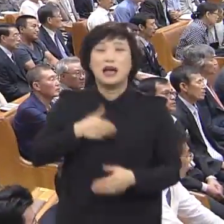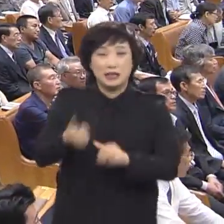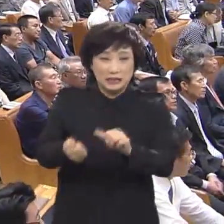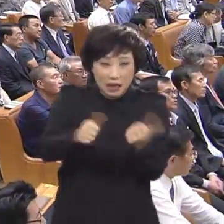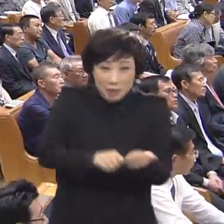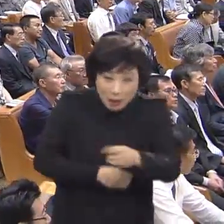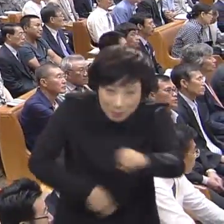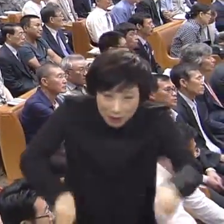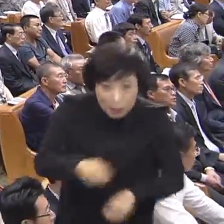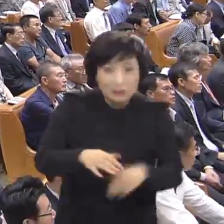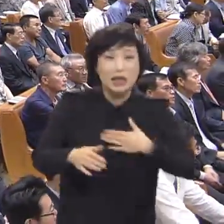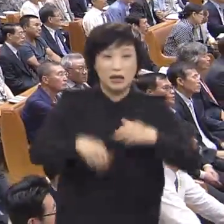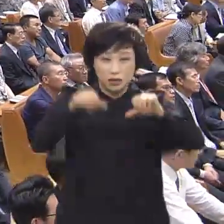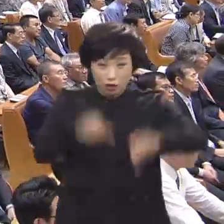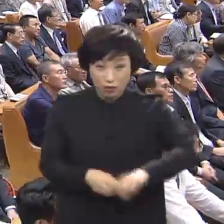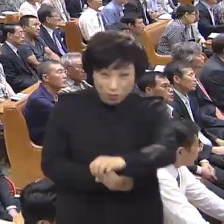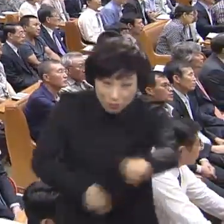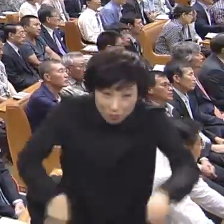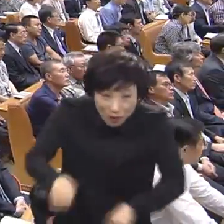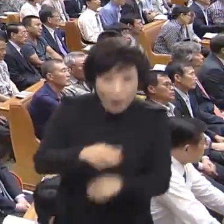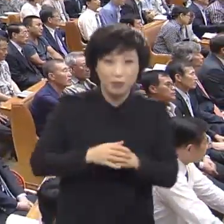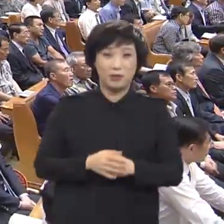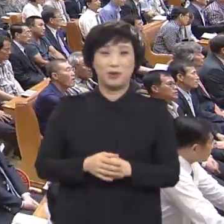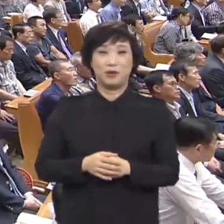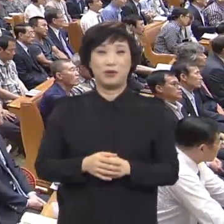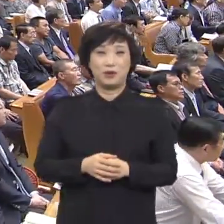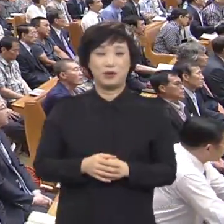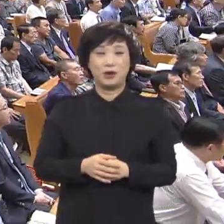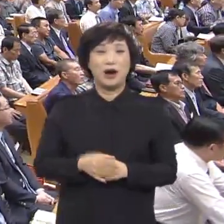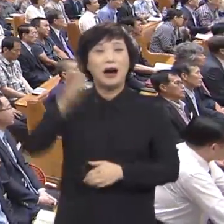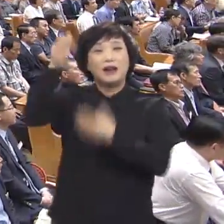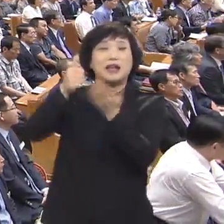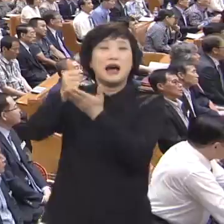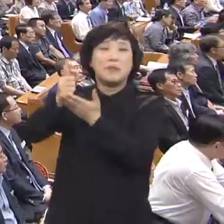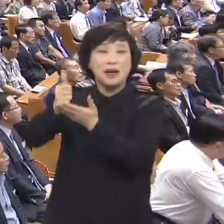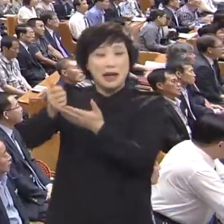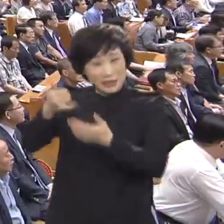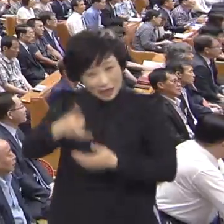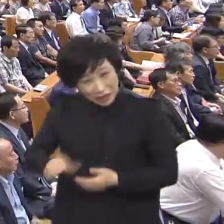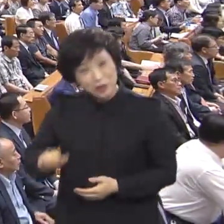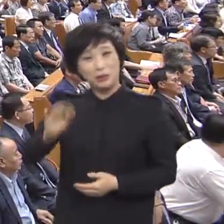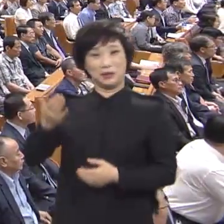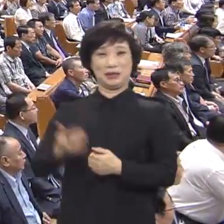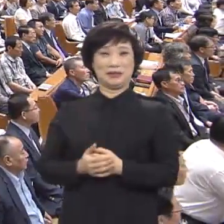사망이요, 저주와 바꿔서 우리는 하나님께로서 낫다 이 말입니다.